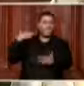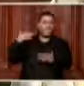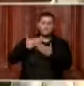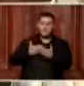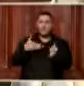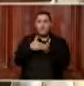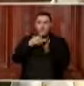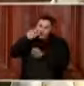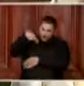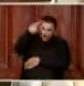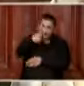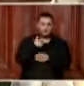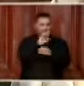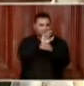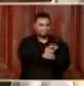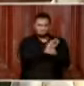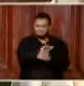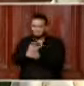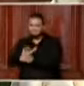وسنحميهم،